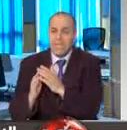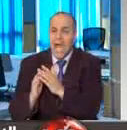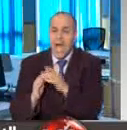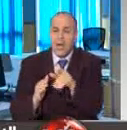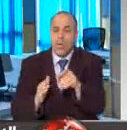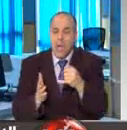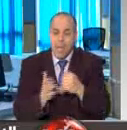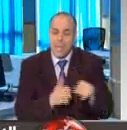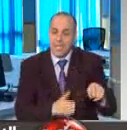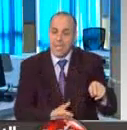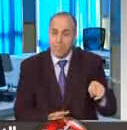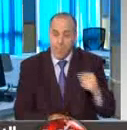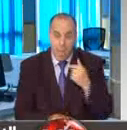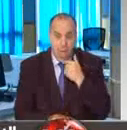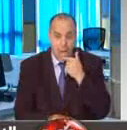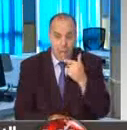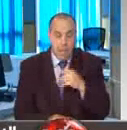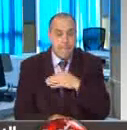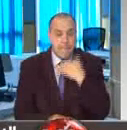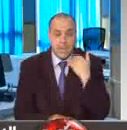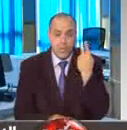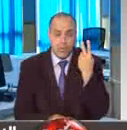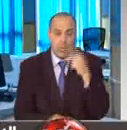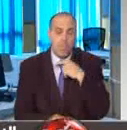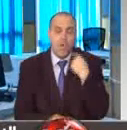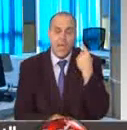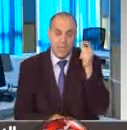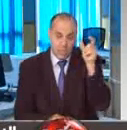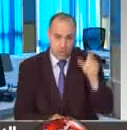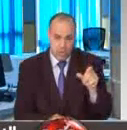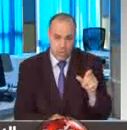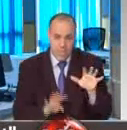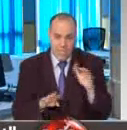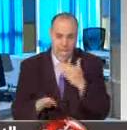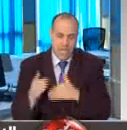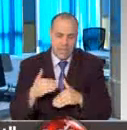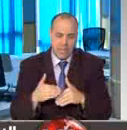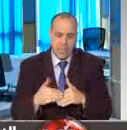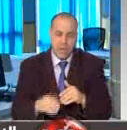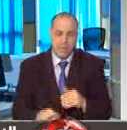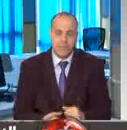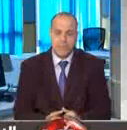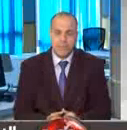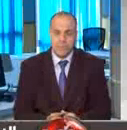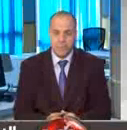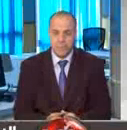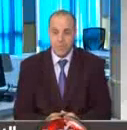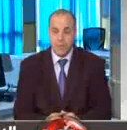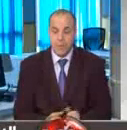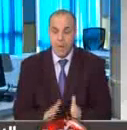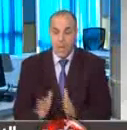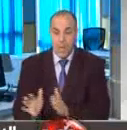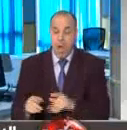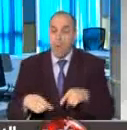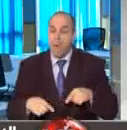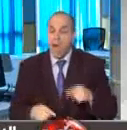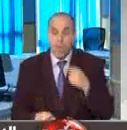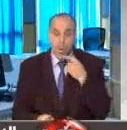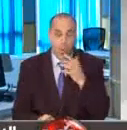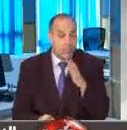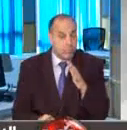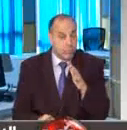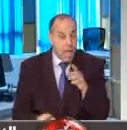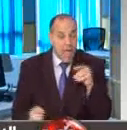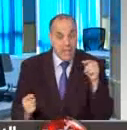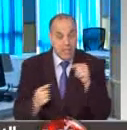وسط المدينة ما أدى إلى مقتل شخص وإصابة 9 آخرين بجروح. وفي ظل مخاوف من إمكانية